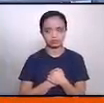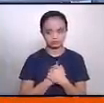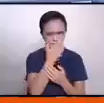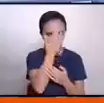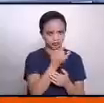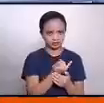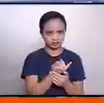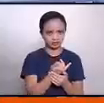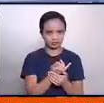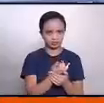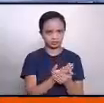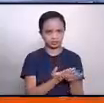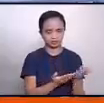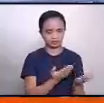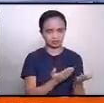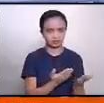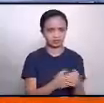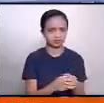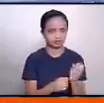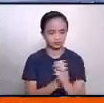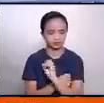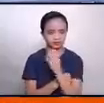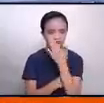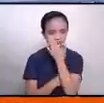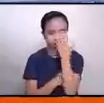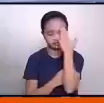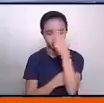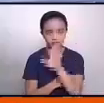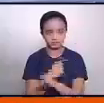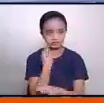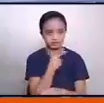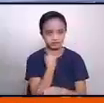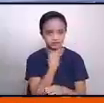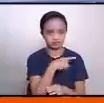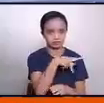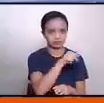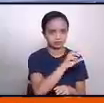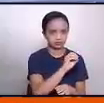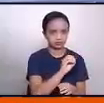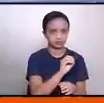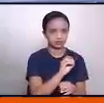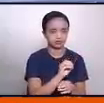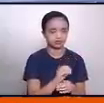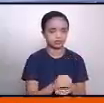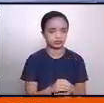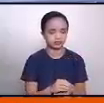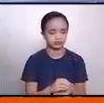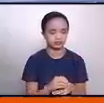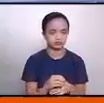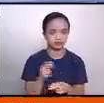baka niluto lang tong kaso. Ko lang po alam. Sino po dun sa PAW ang nakausap niyo? Si, ano po,